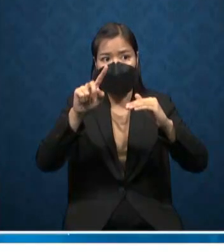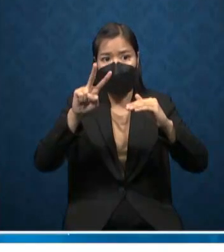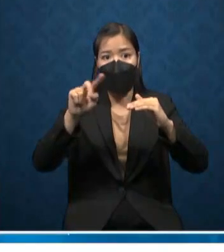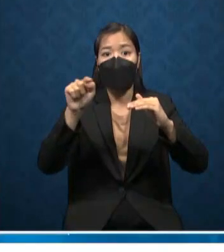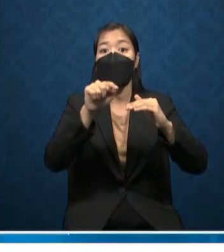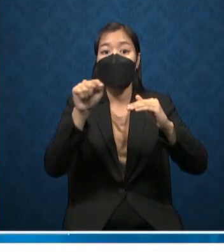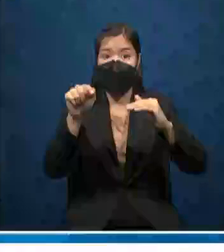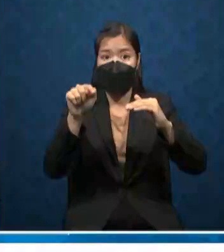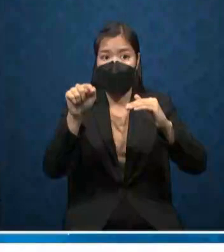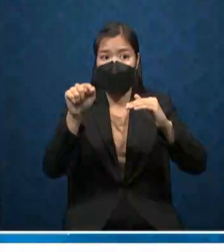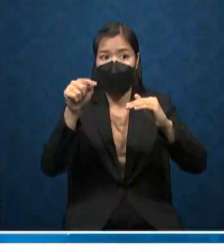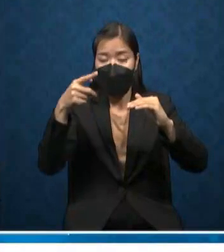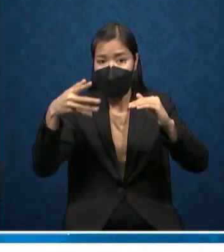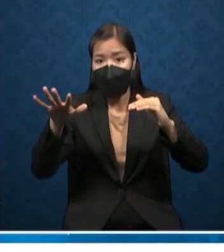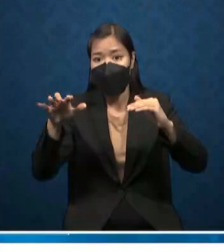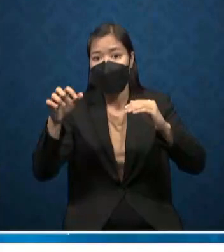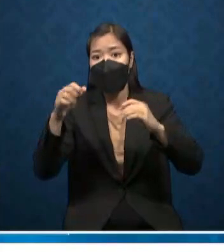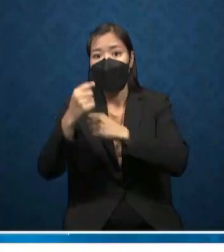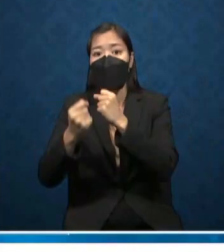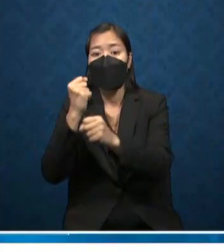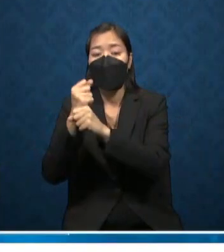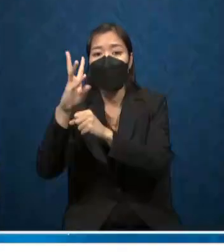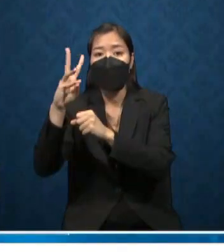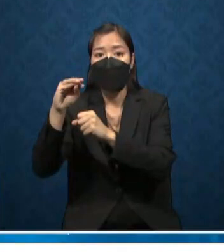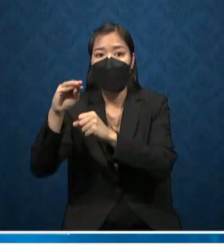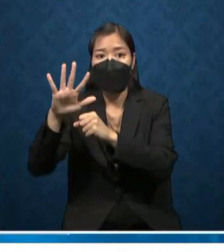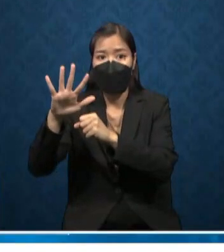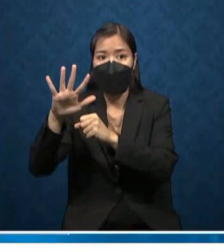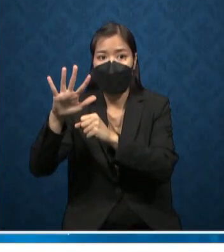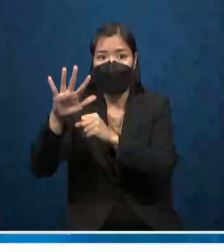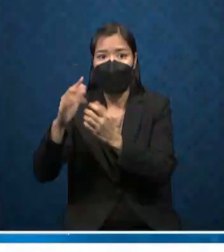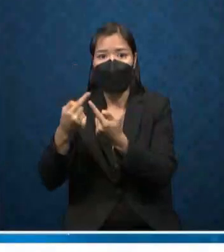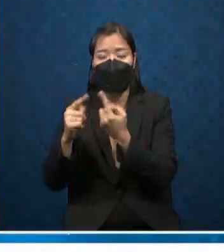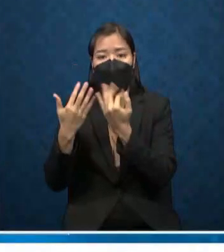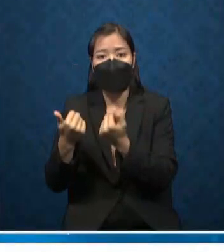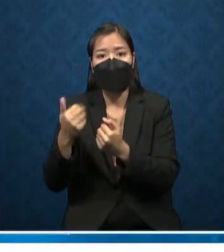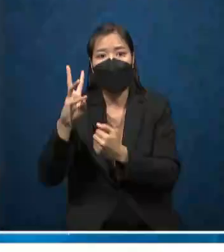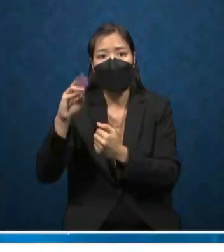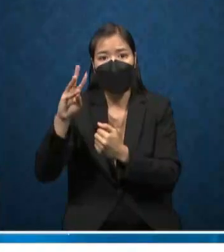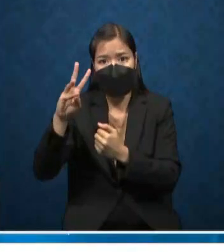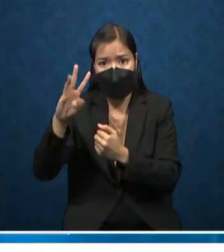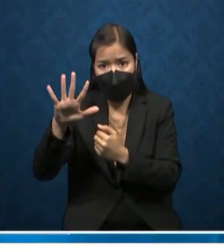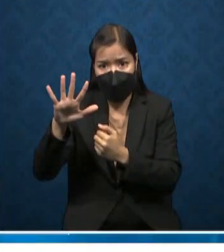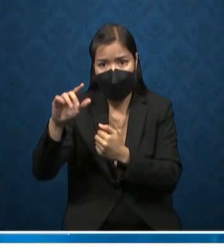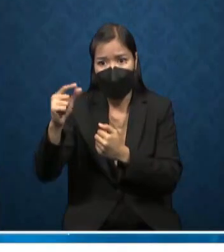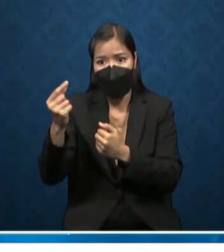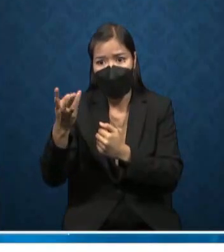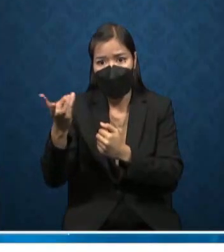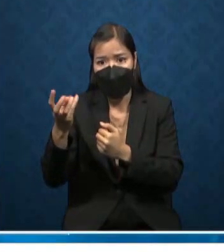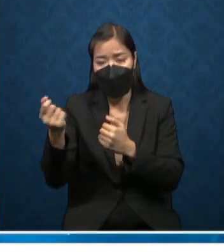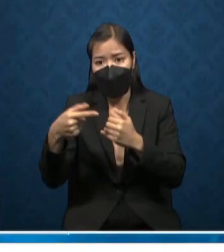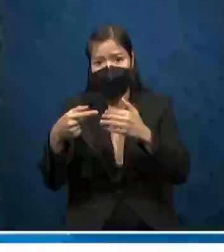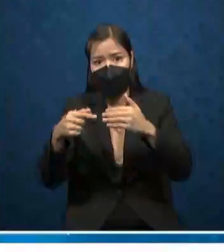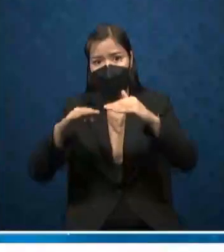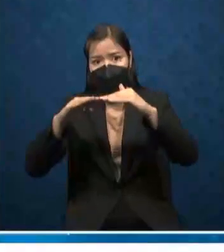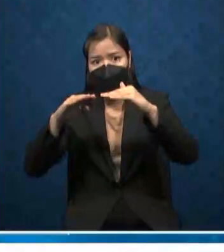303.12 และปี65นะครับปี65แต่ว่าตอนนี้ปี65ร้อยน้อยกว่าปี64ร้อยละ10